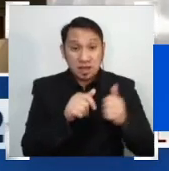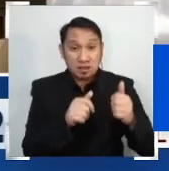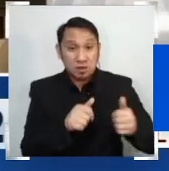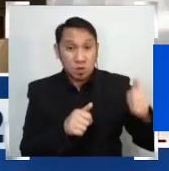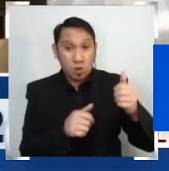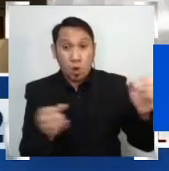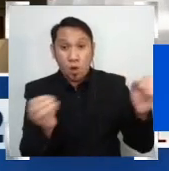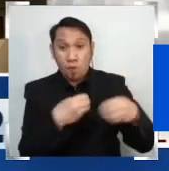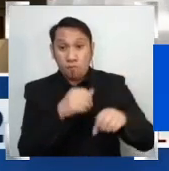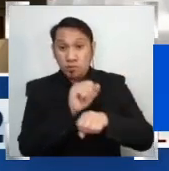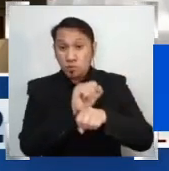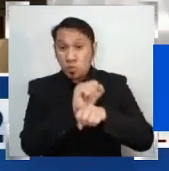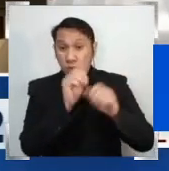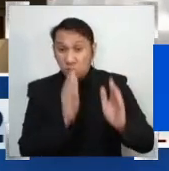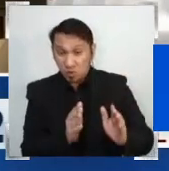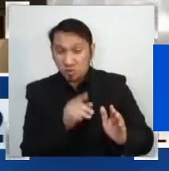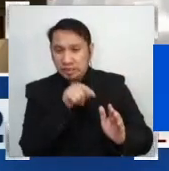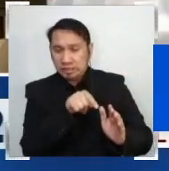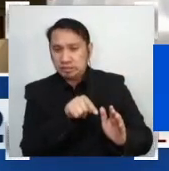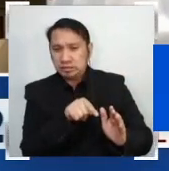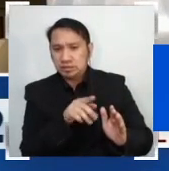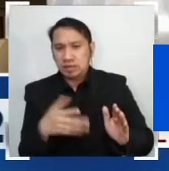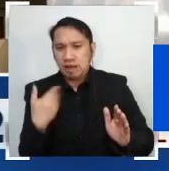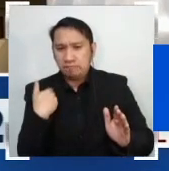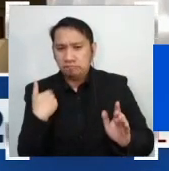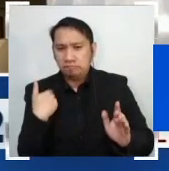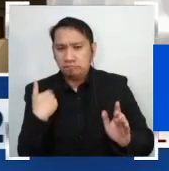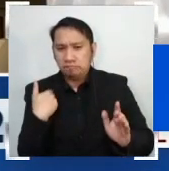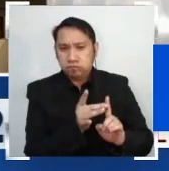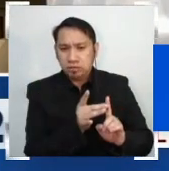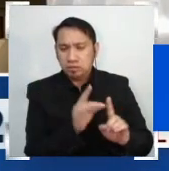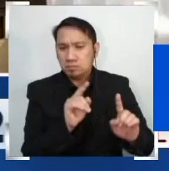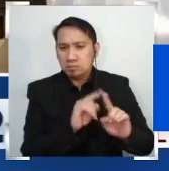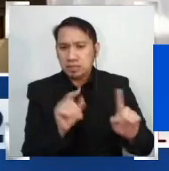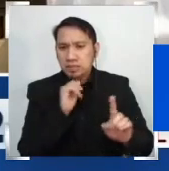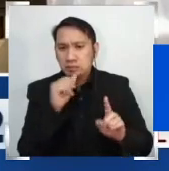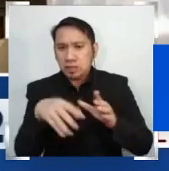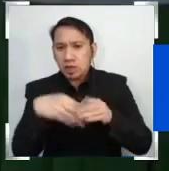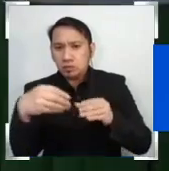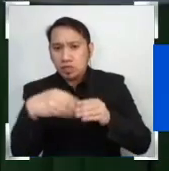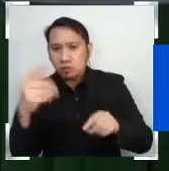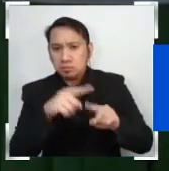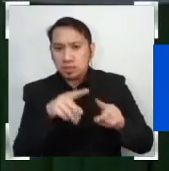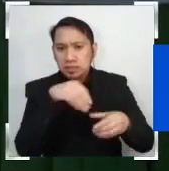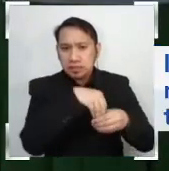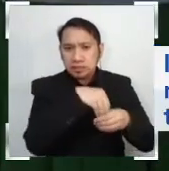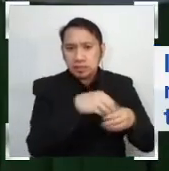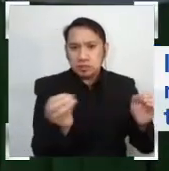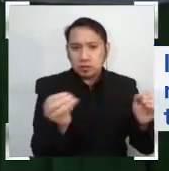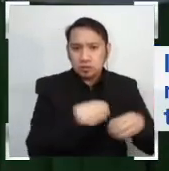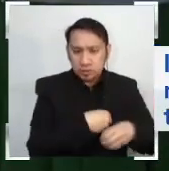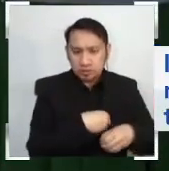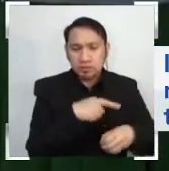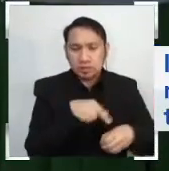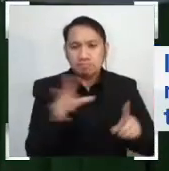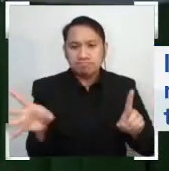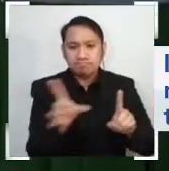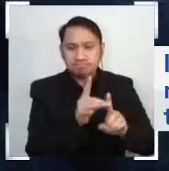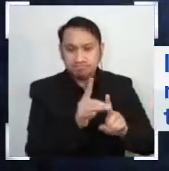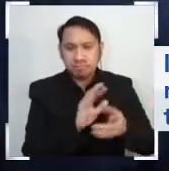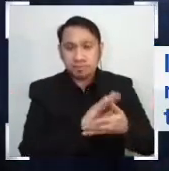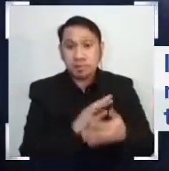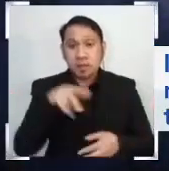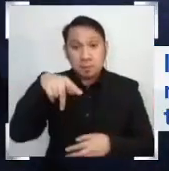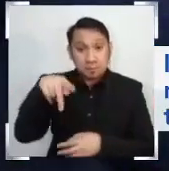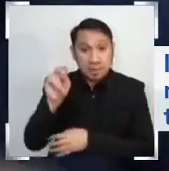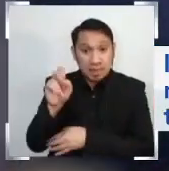kasama natin. Hindi naman po sa operations involved yung pong mga naapektuhan. Balak na PNR na simula na sa Biyernes